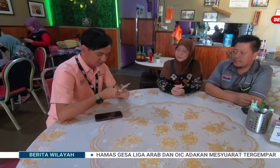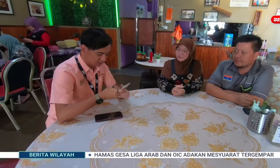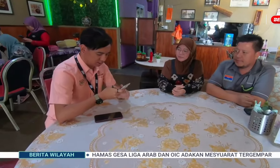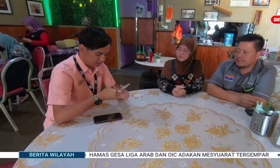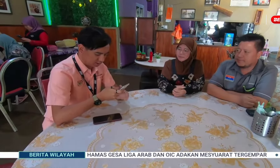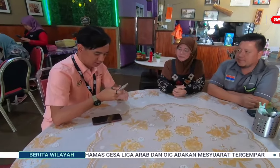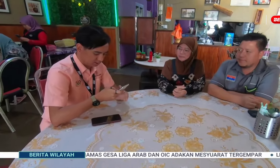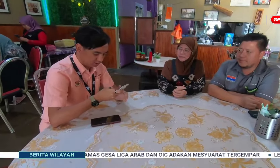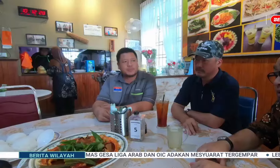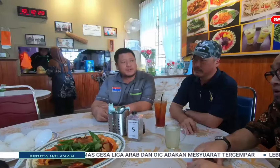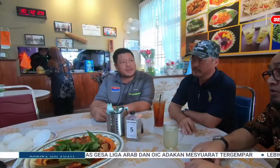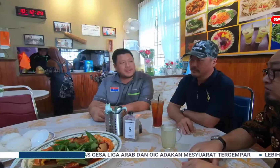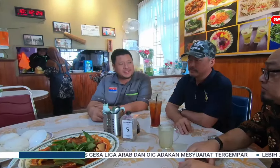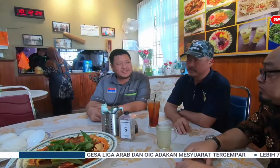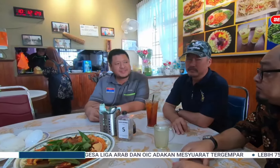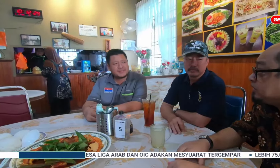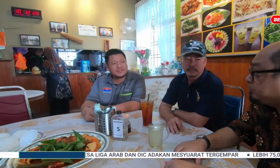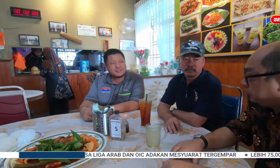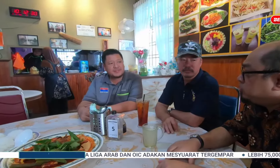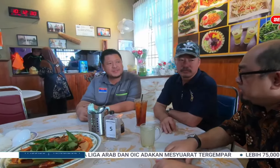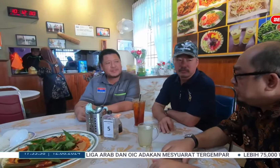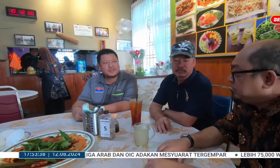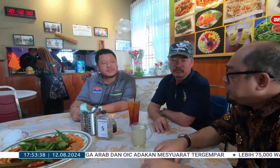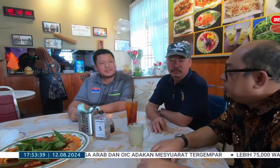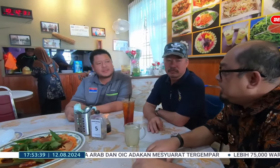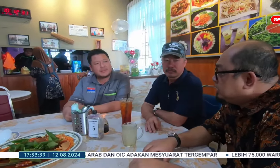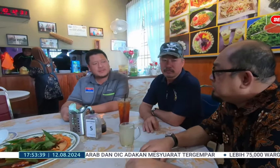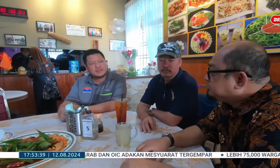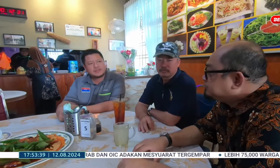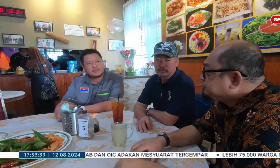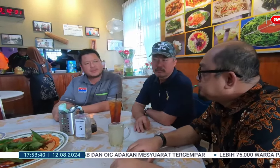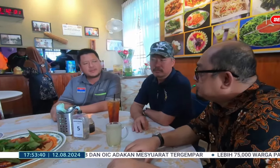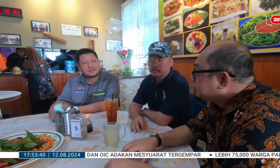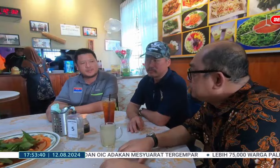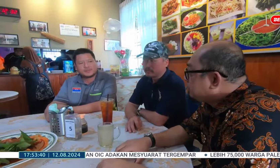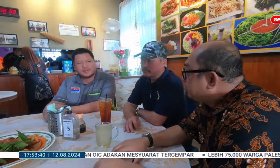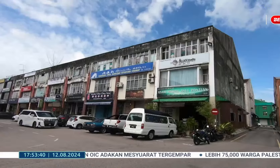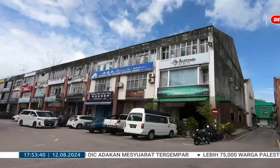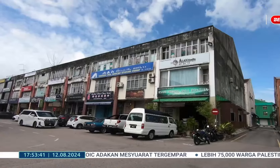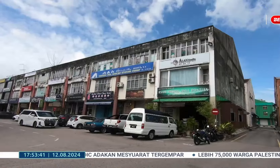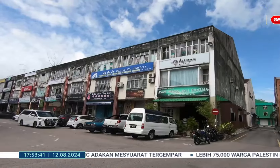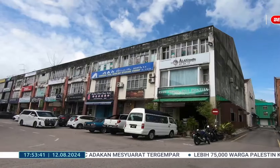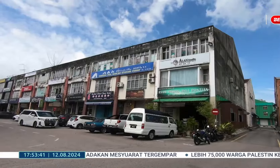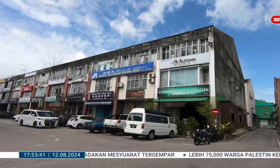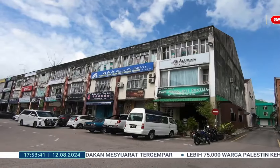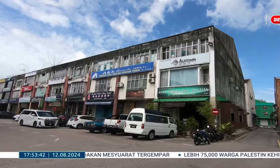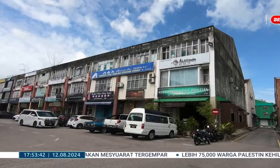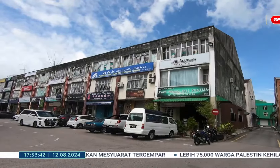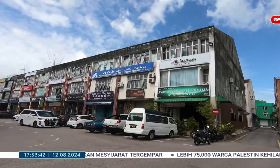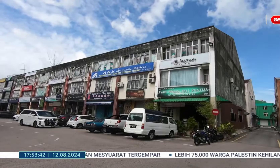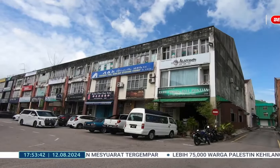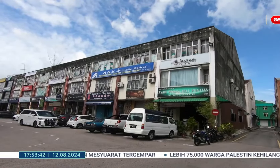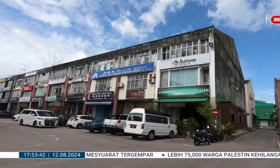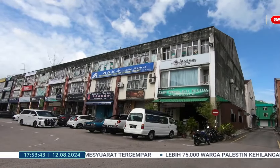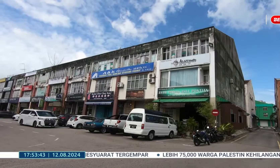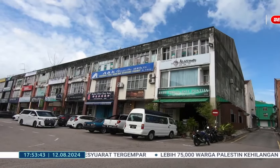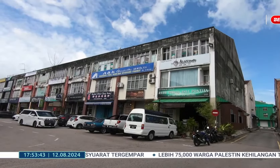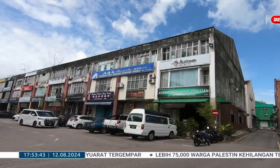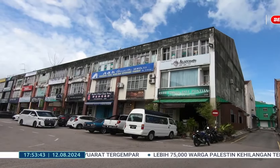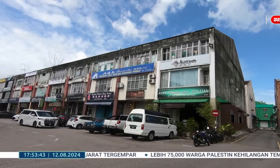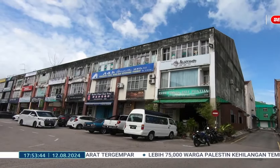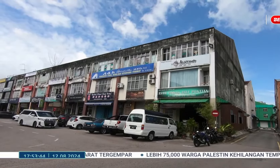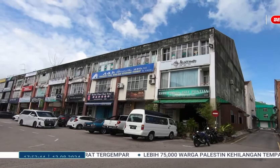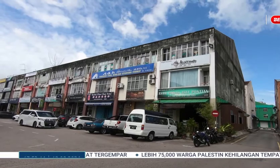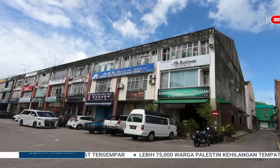dibantu dengan kursus keusahawanan dikelolakan Jabatan Kemajuan Orang Asli selain